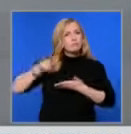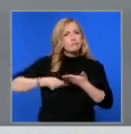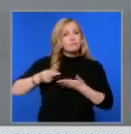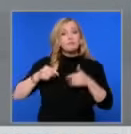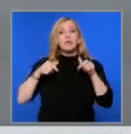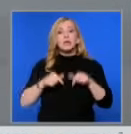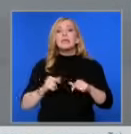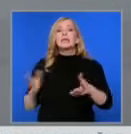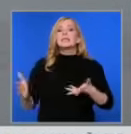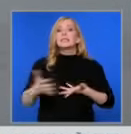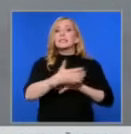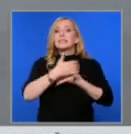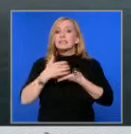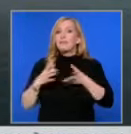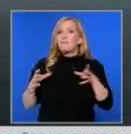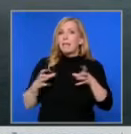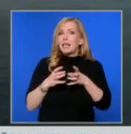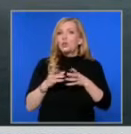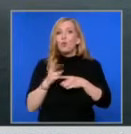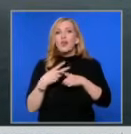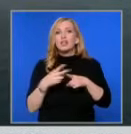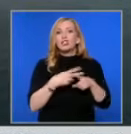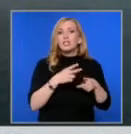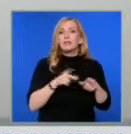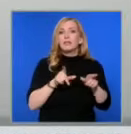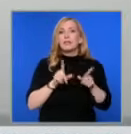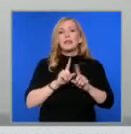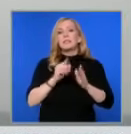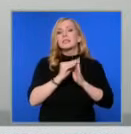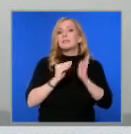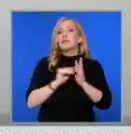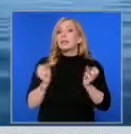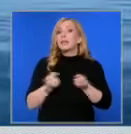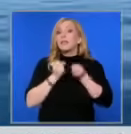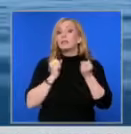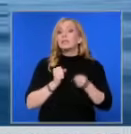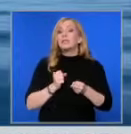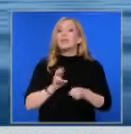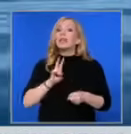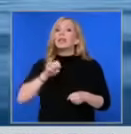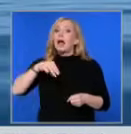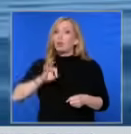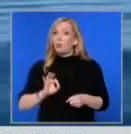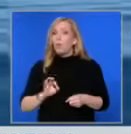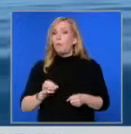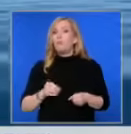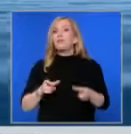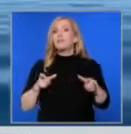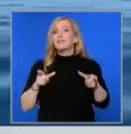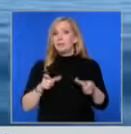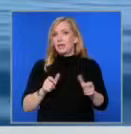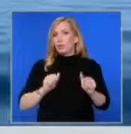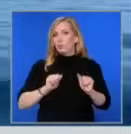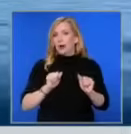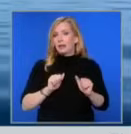разчистване на мини на София, Анкара и Букурещ няма да бъдат за сметка на дейностите на НАТО по възпиране и отбрана